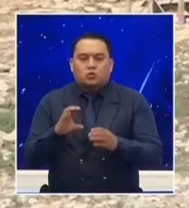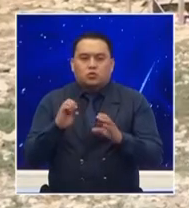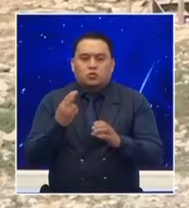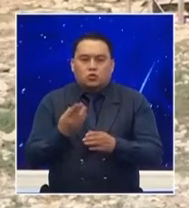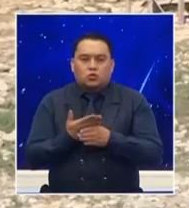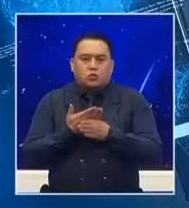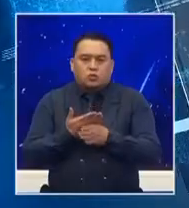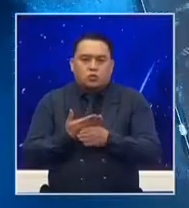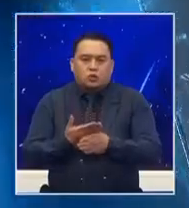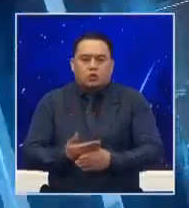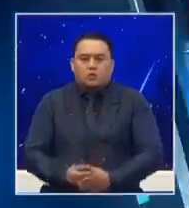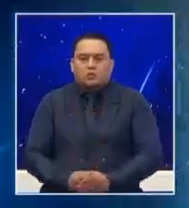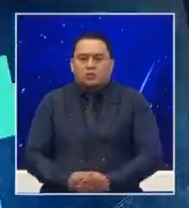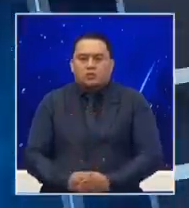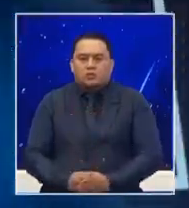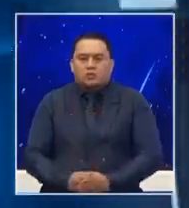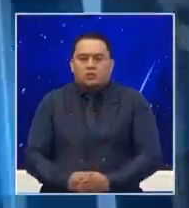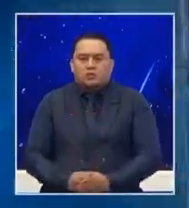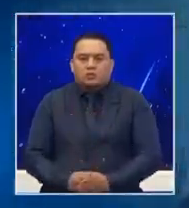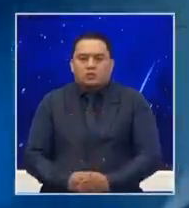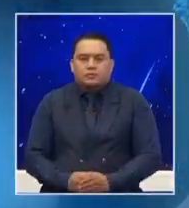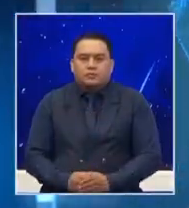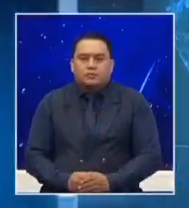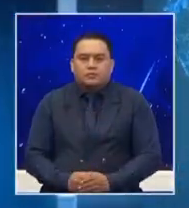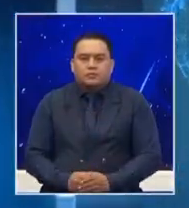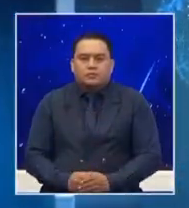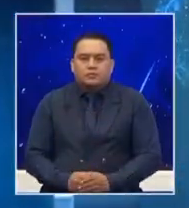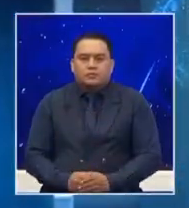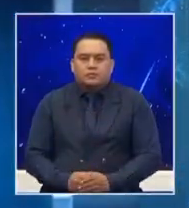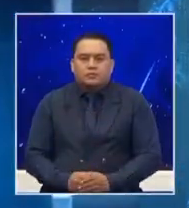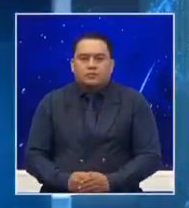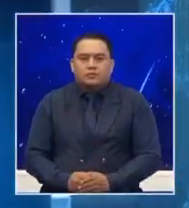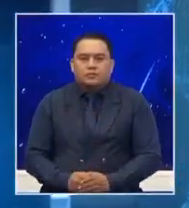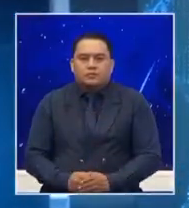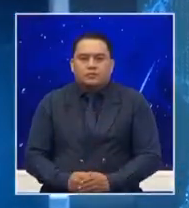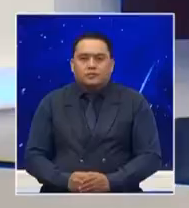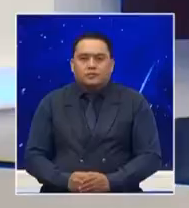көмегін көрсеткен. Елдана Серікбайқызы, Нұржан Мұқанов, Жетісу телеарнасы, Талдықорған.